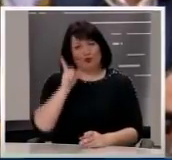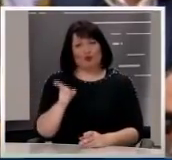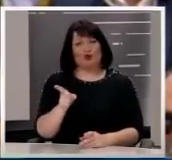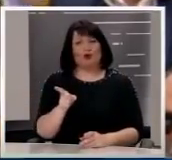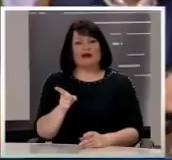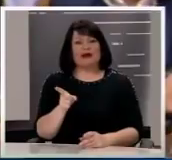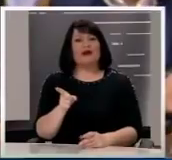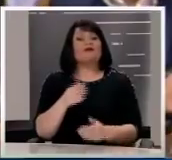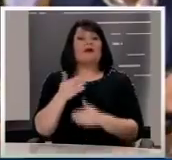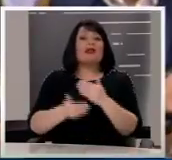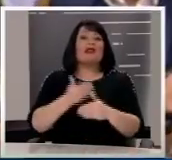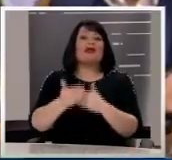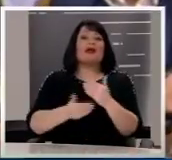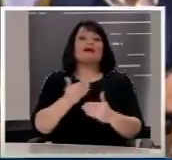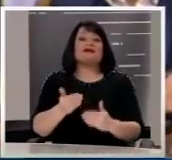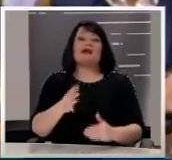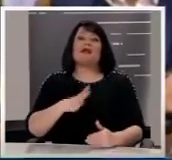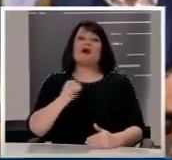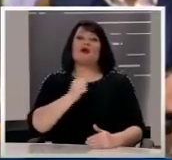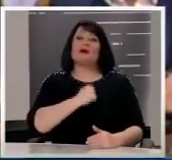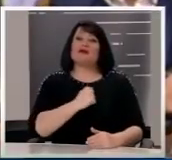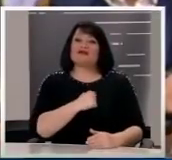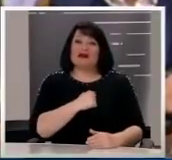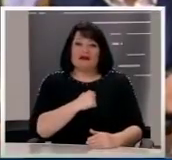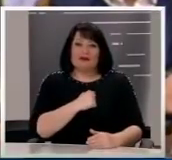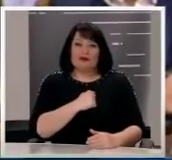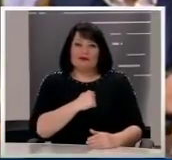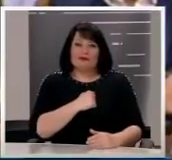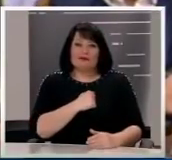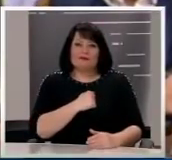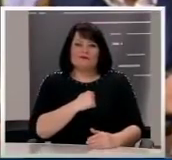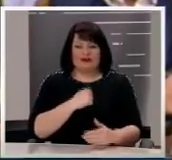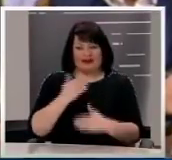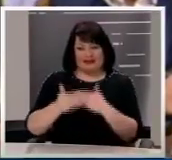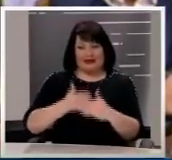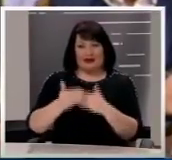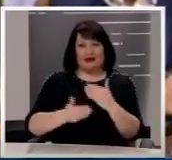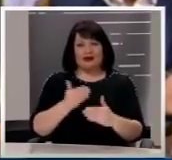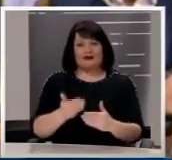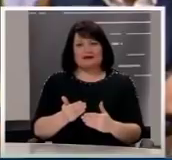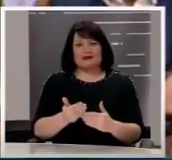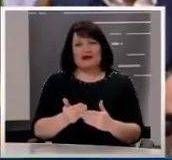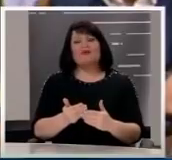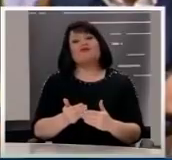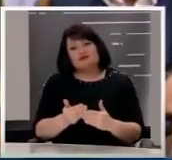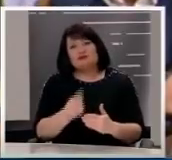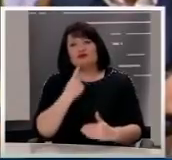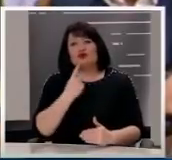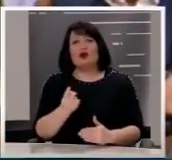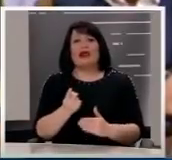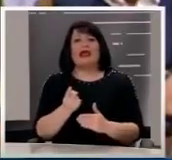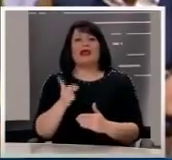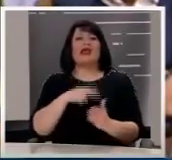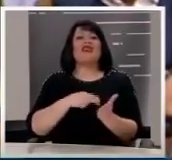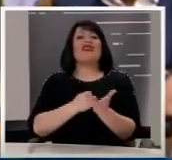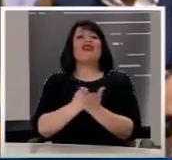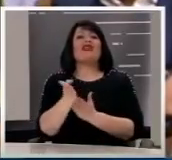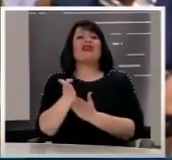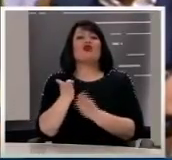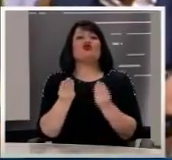μια διαδικασία η οποία θέλουμε να πιστεύουμε ότι είναι διαδικασία που προβλέπεται από το δικαιακό σύστημα της